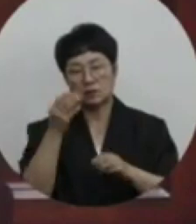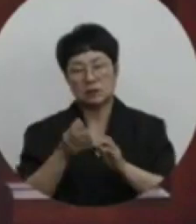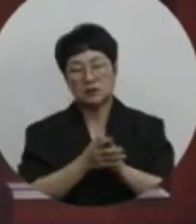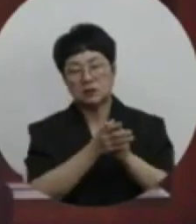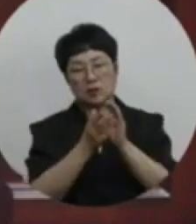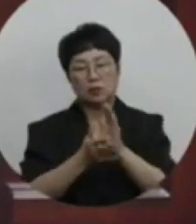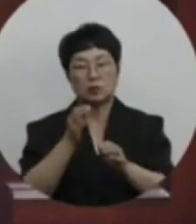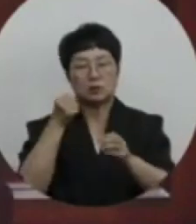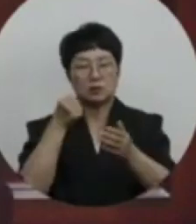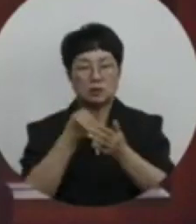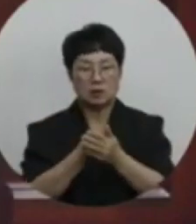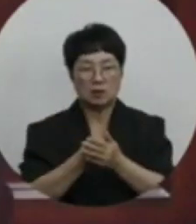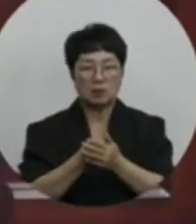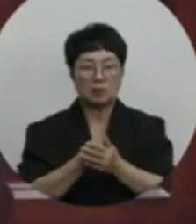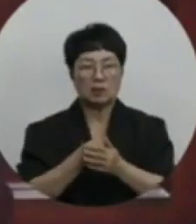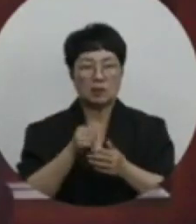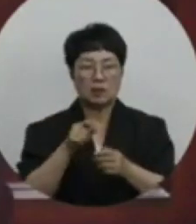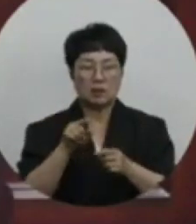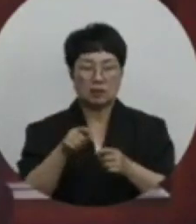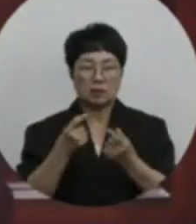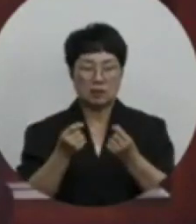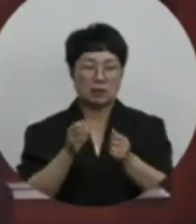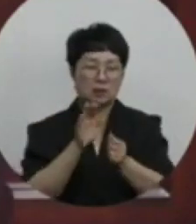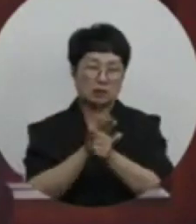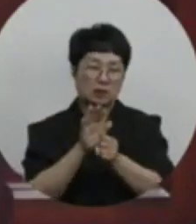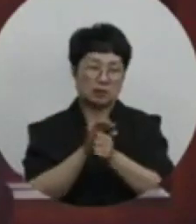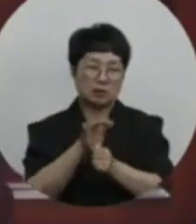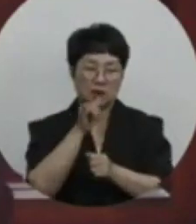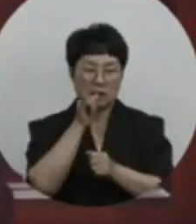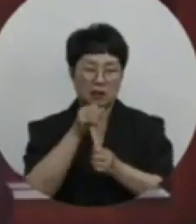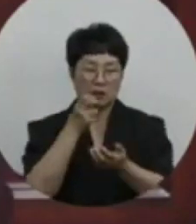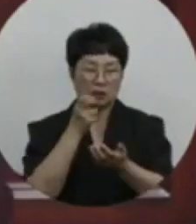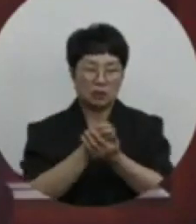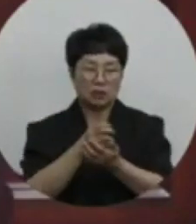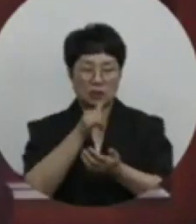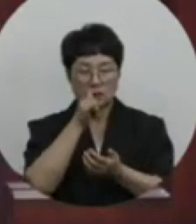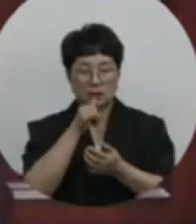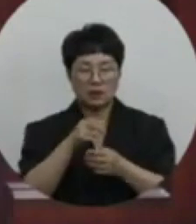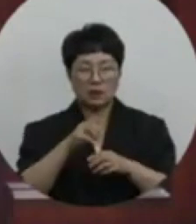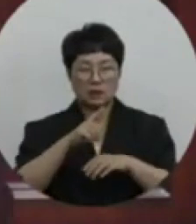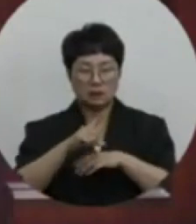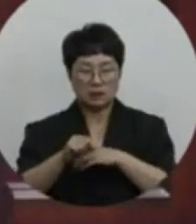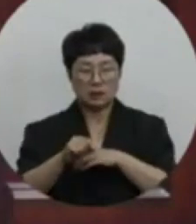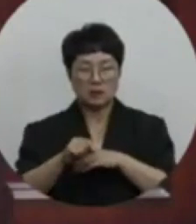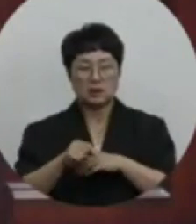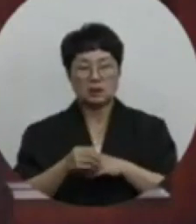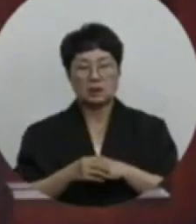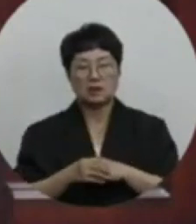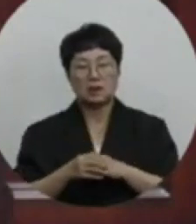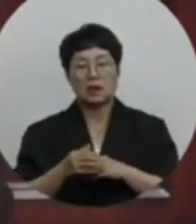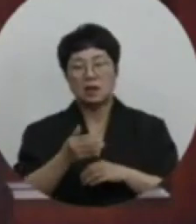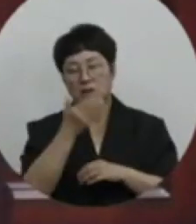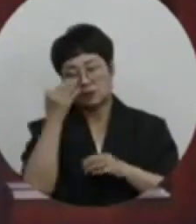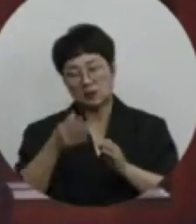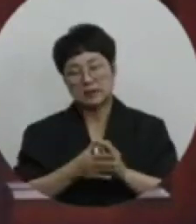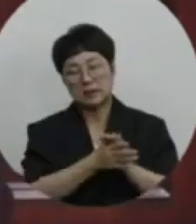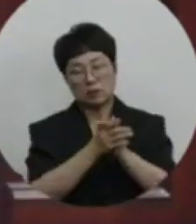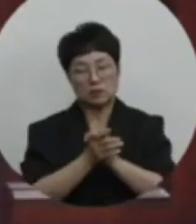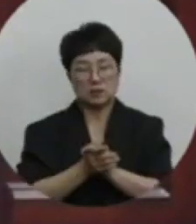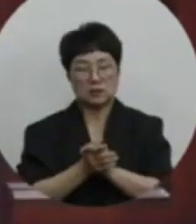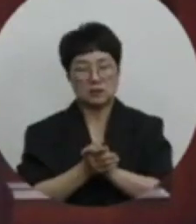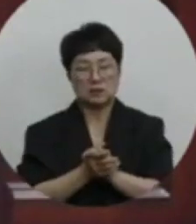친화도시로 지정하고 이를 지원할 수 있다라고 규정하면서 지방자치단체의 청년 친화도시 조성을